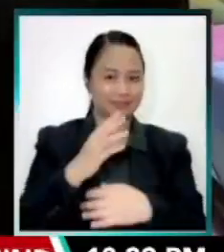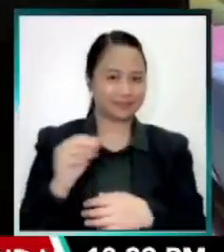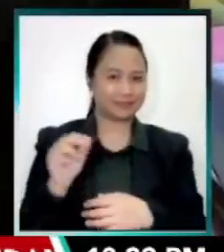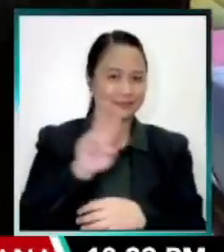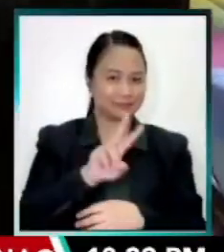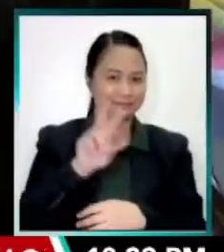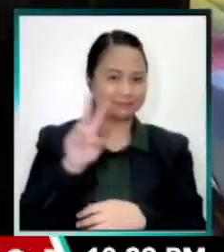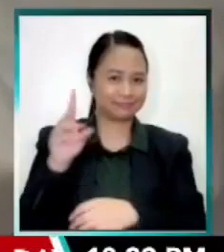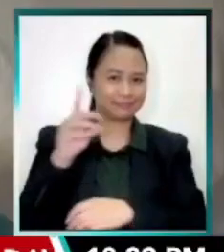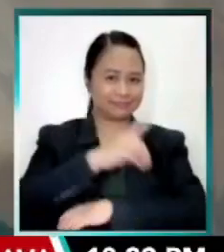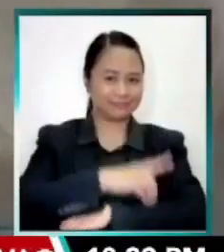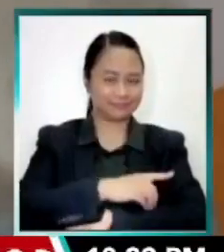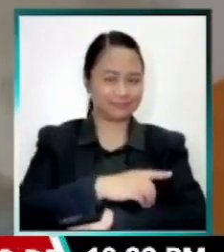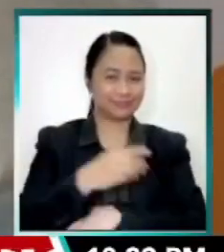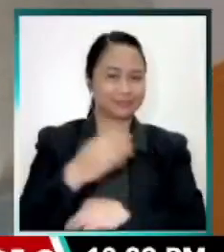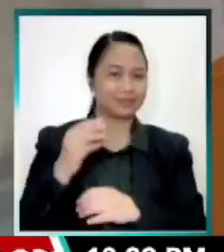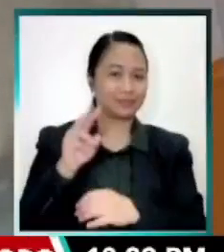ang